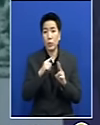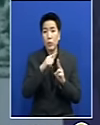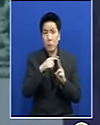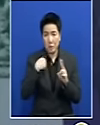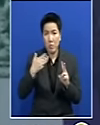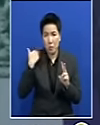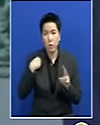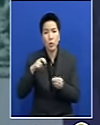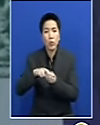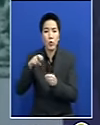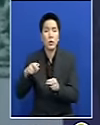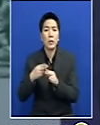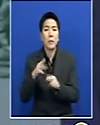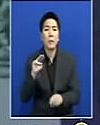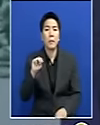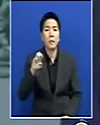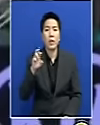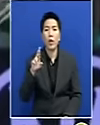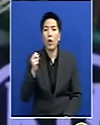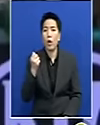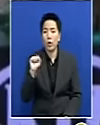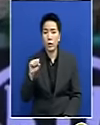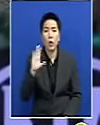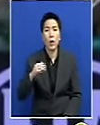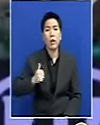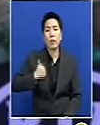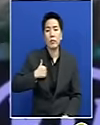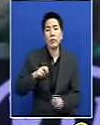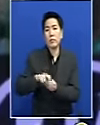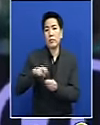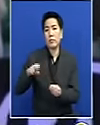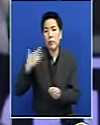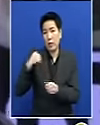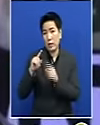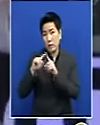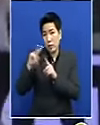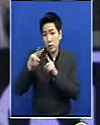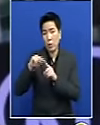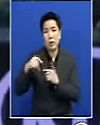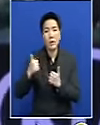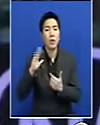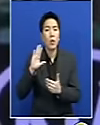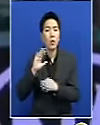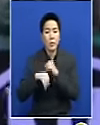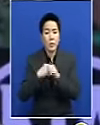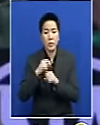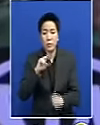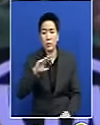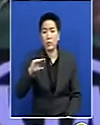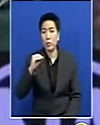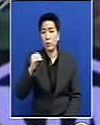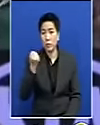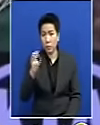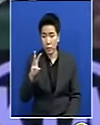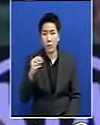และพริสโกวานะครับคือมิลอสราโอนิกนักขั่วชาวแคนาดานะครับดีกรีรองแชมป์เทนนิสการสนามวิมเบิลดัน2016